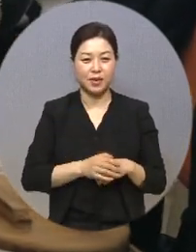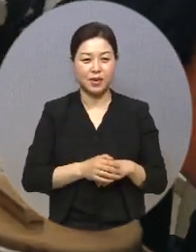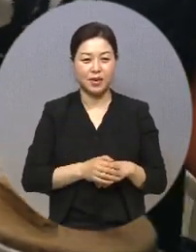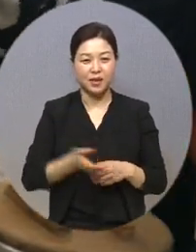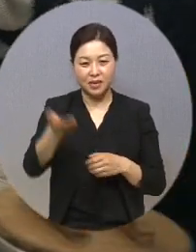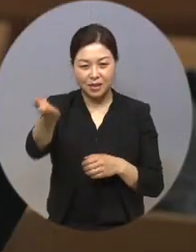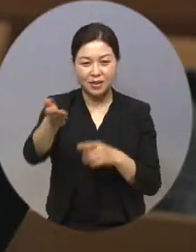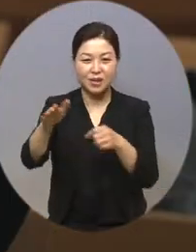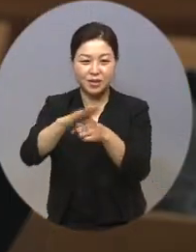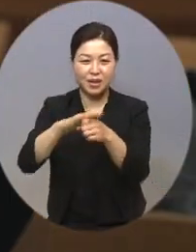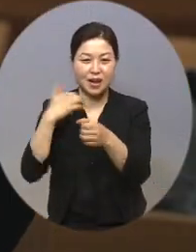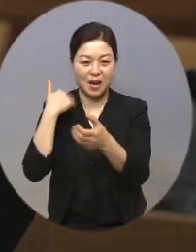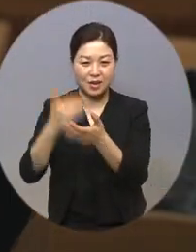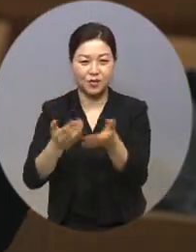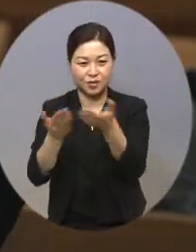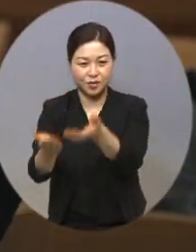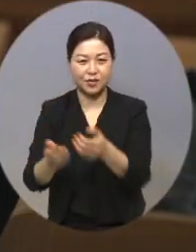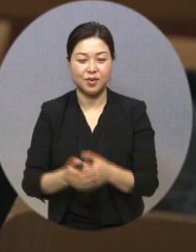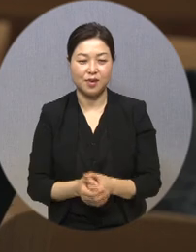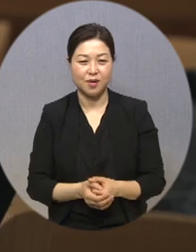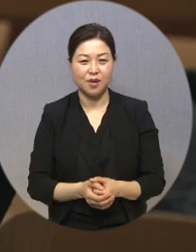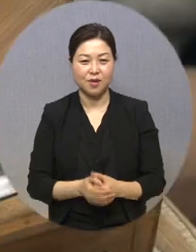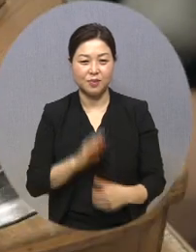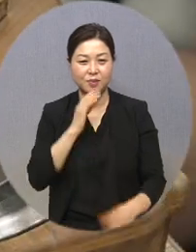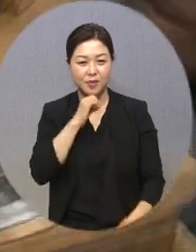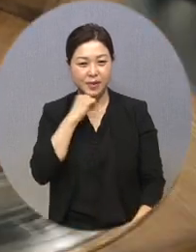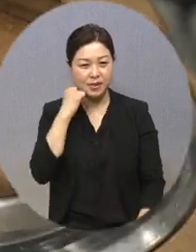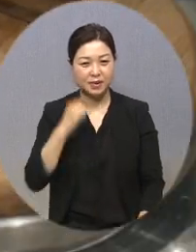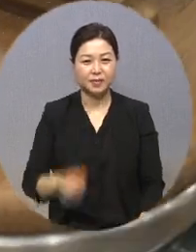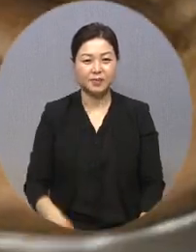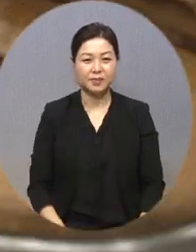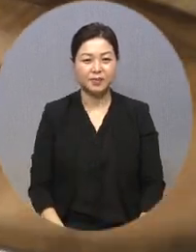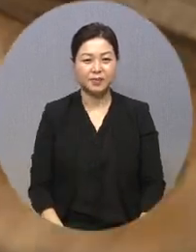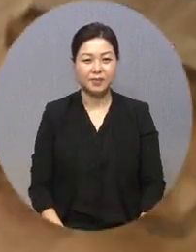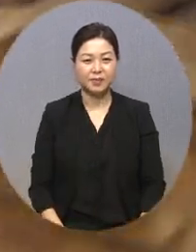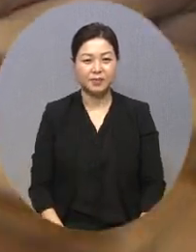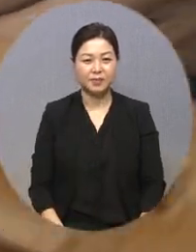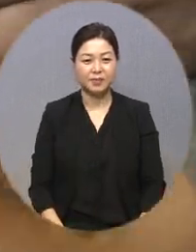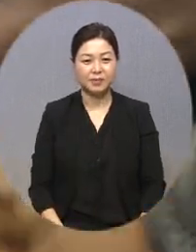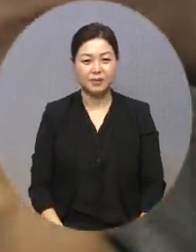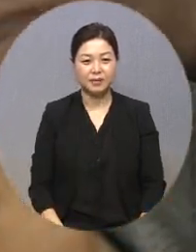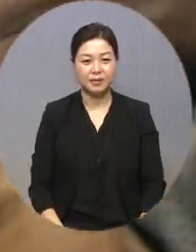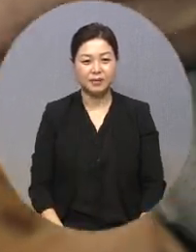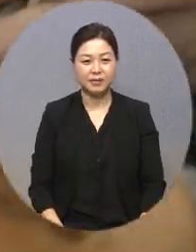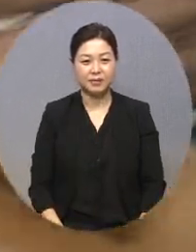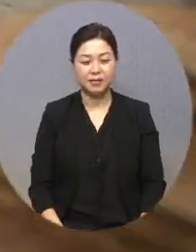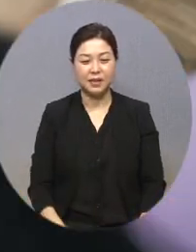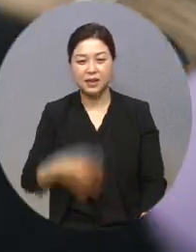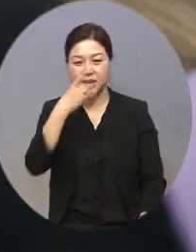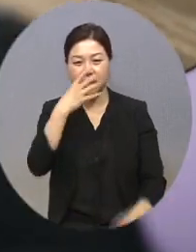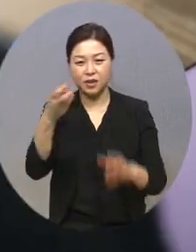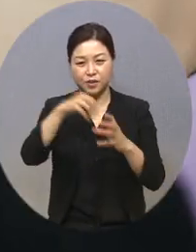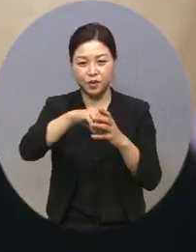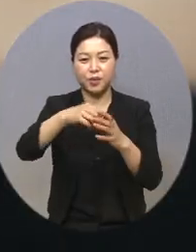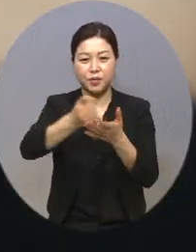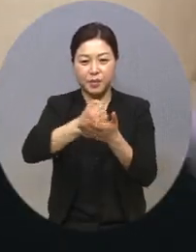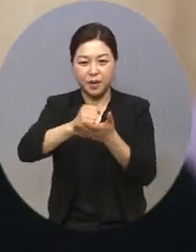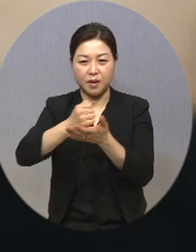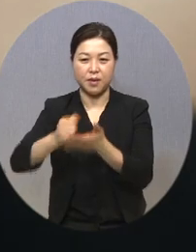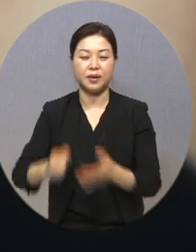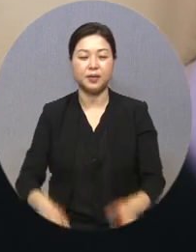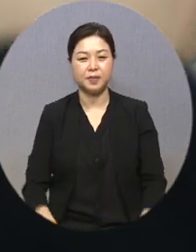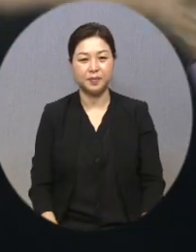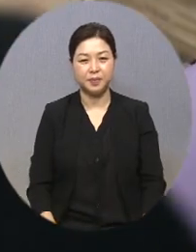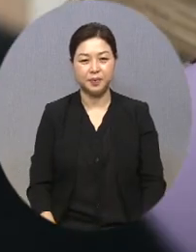봅니다. 아 예. 어머, 너무 맛있는데? 여기 안에다가. 네, 거기다가 이렇게 비벼요.